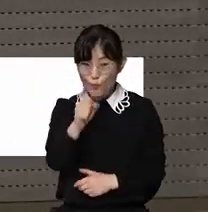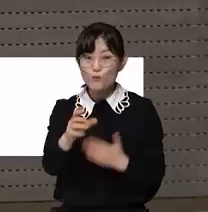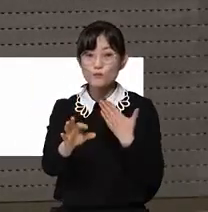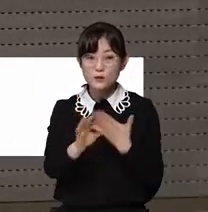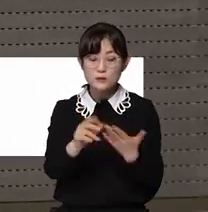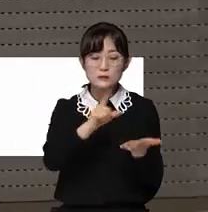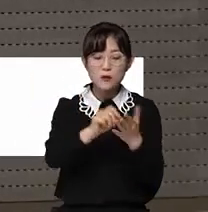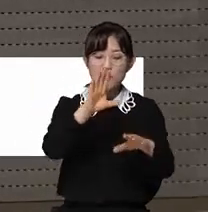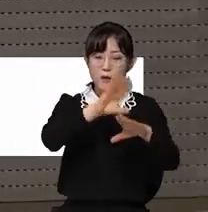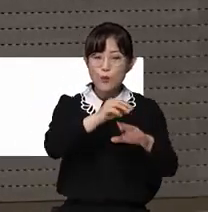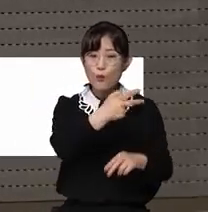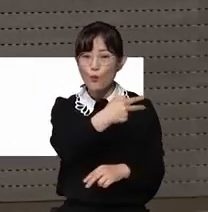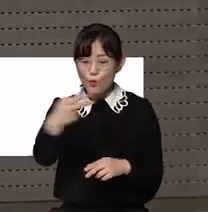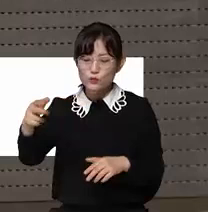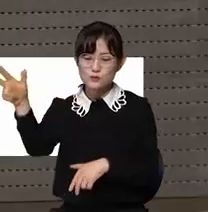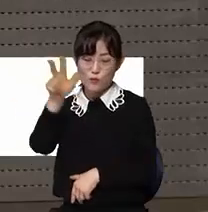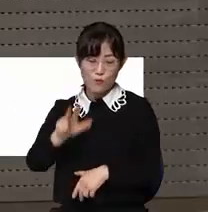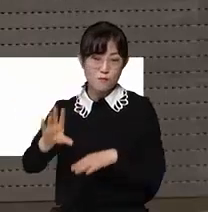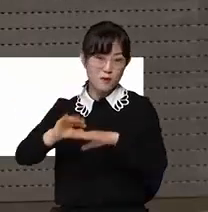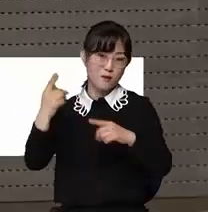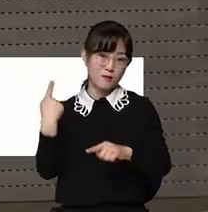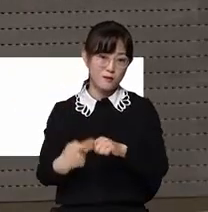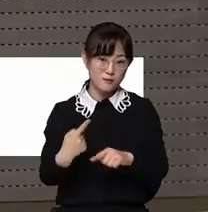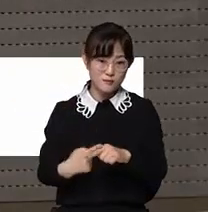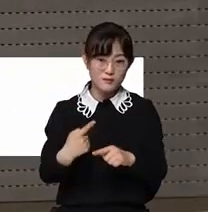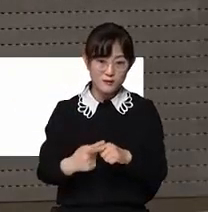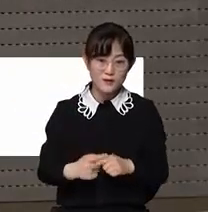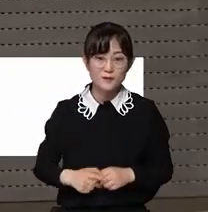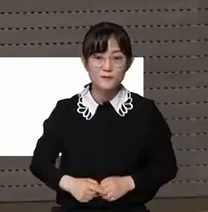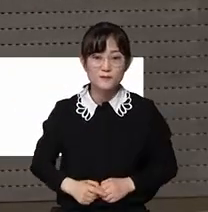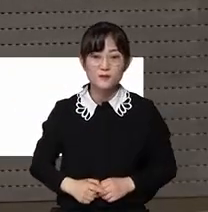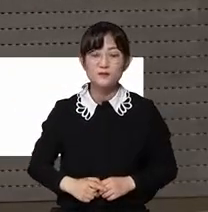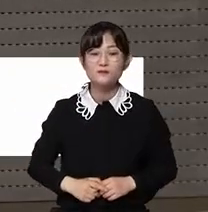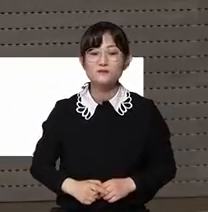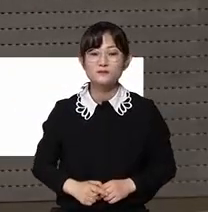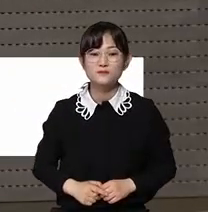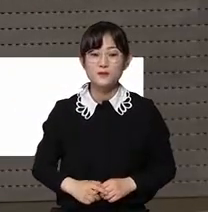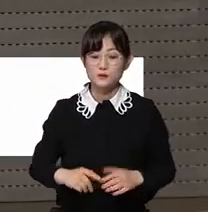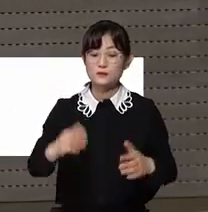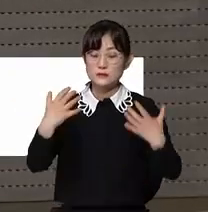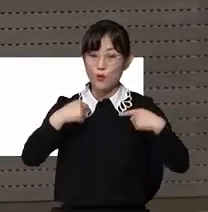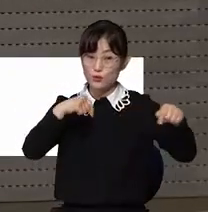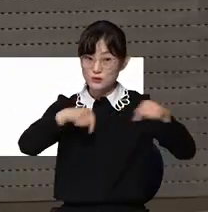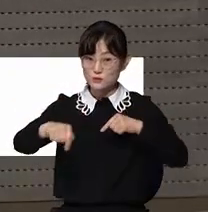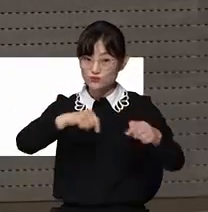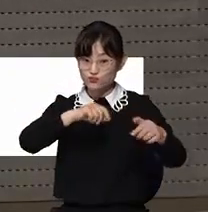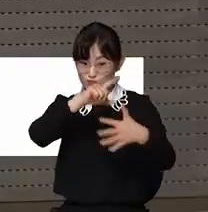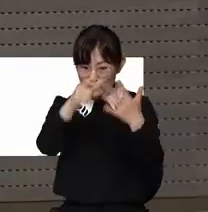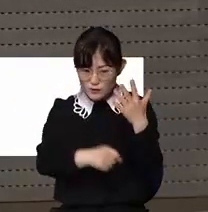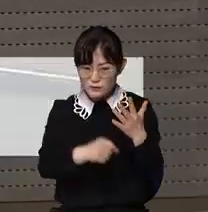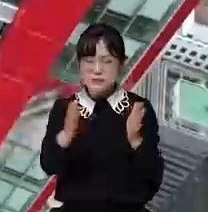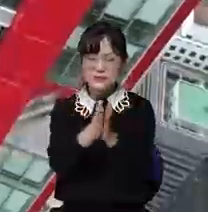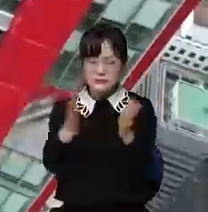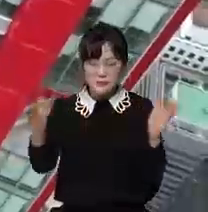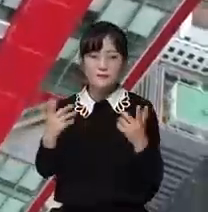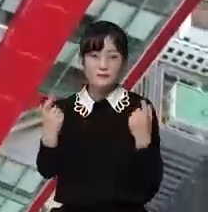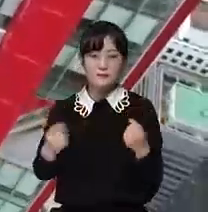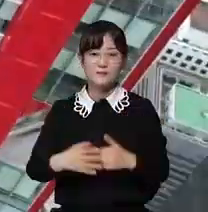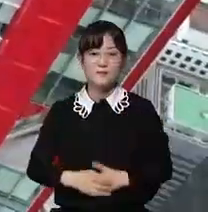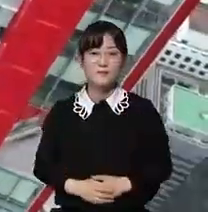전국 방송입니다 4개 민방 공동 제작 국민 낮술은 그 출발점이 될 것입니다